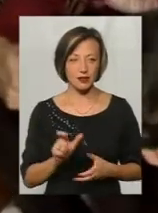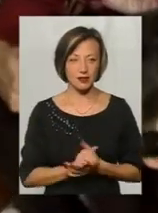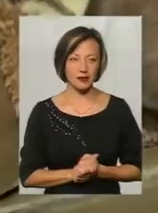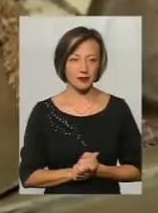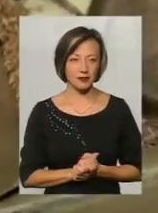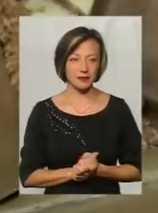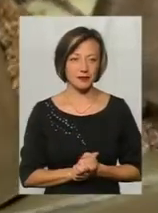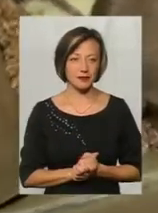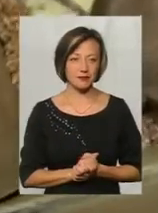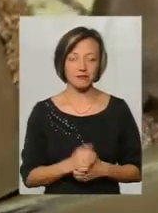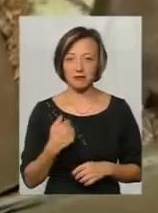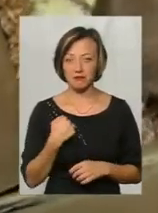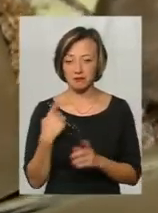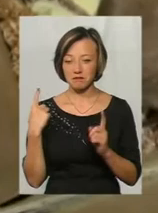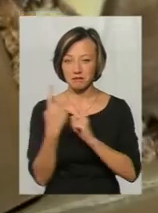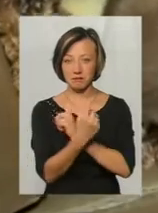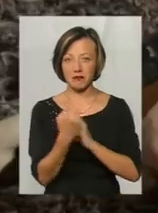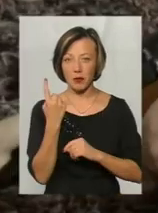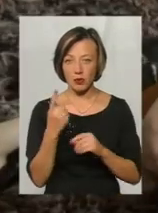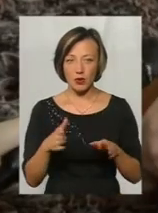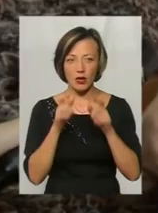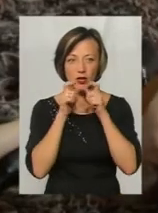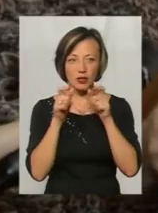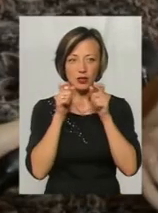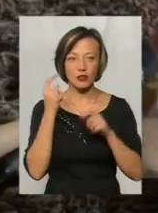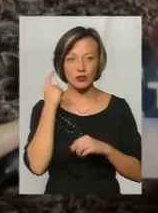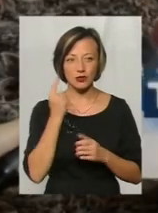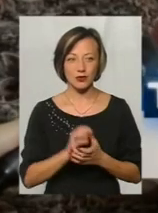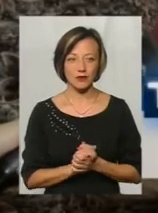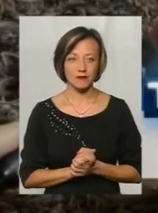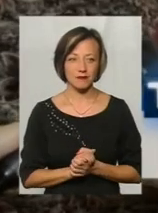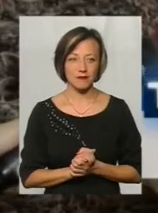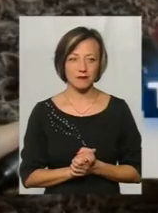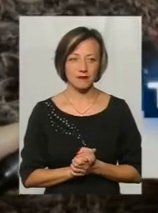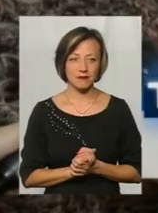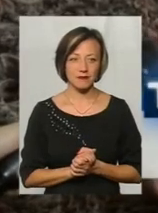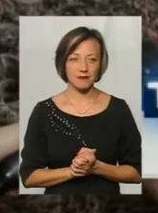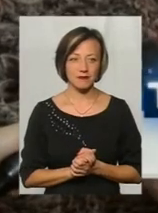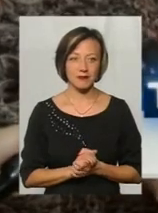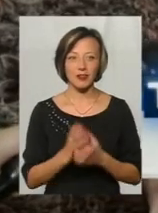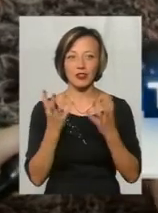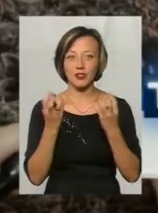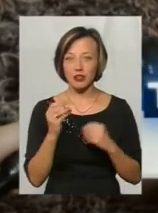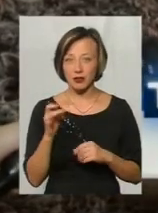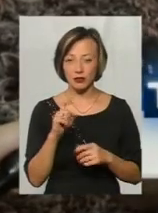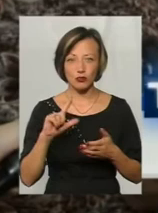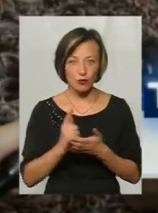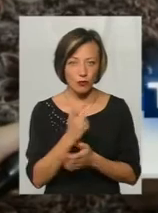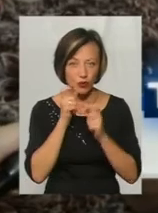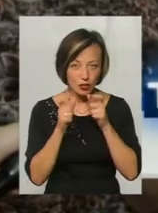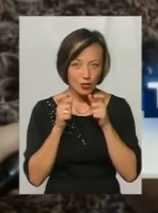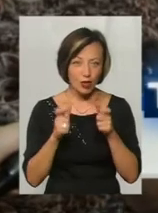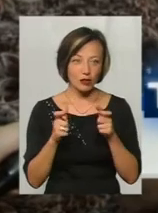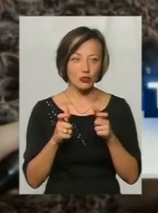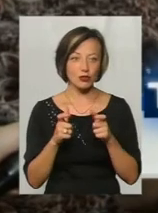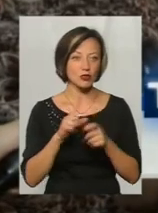Карп. Якось проходжу біля одного ряду, чую, кричать. Потім прохожу ще раз, знову кричать. Потім